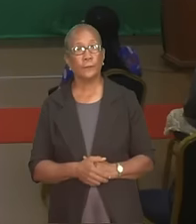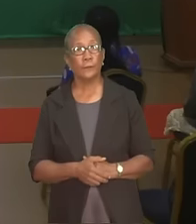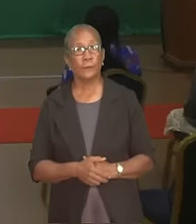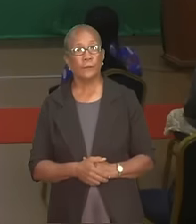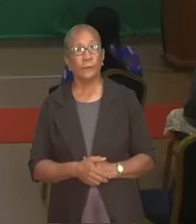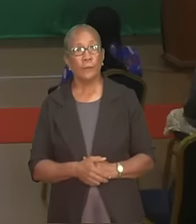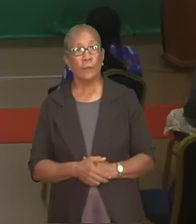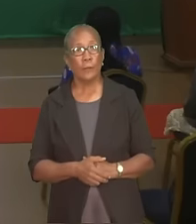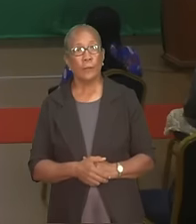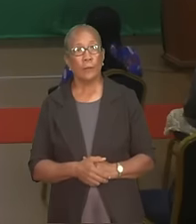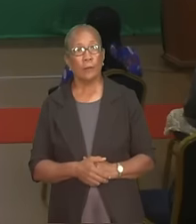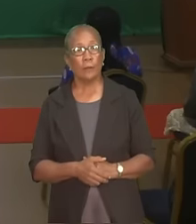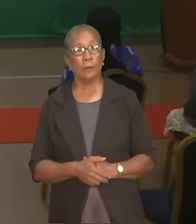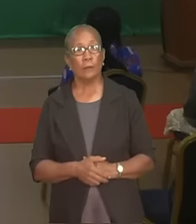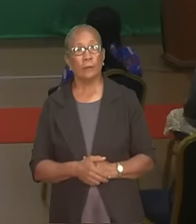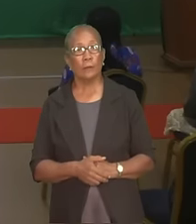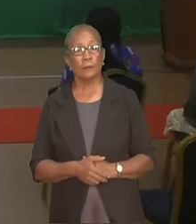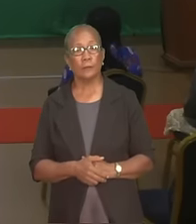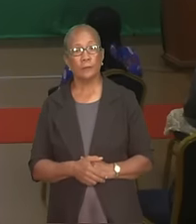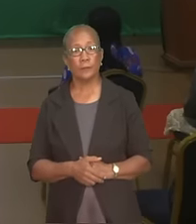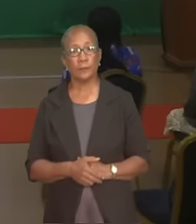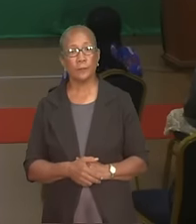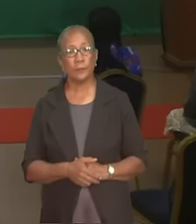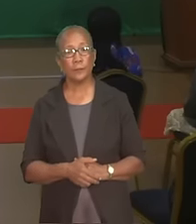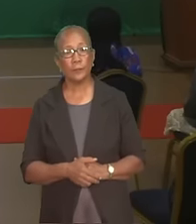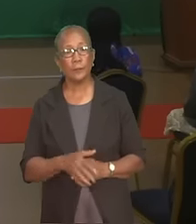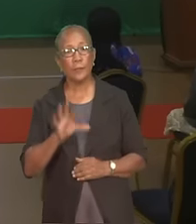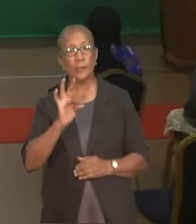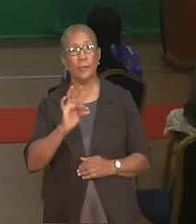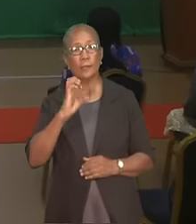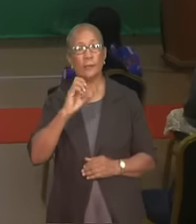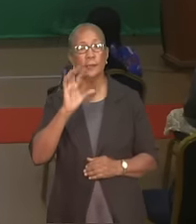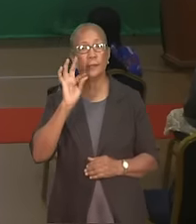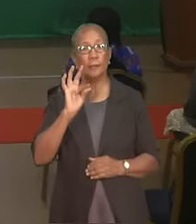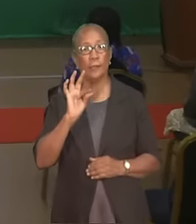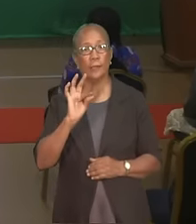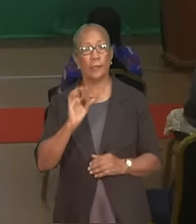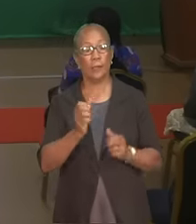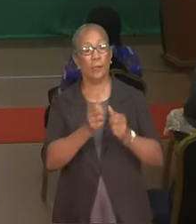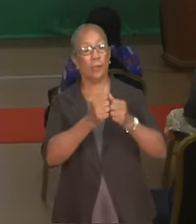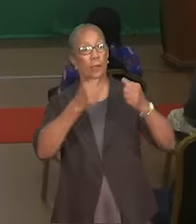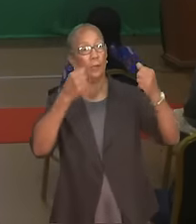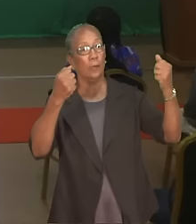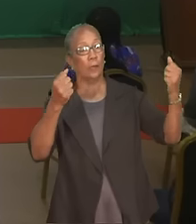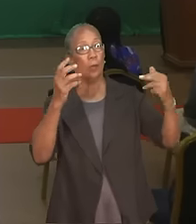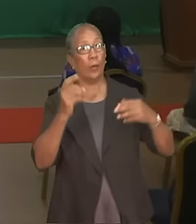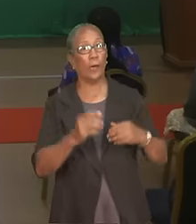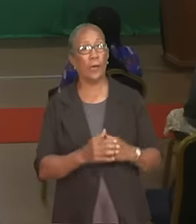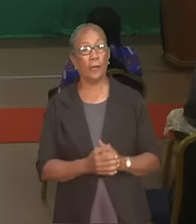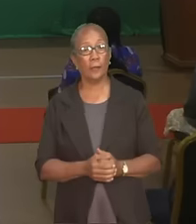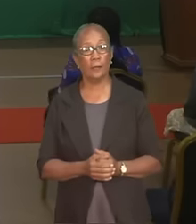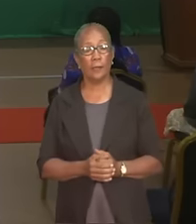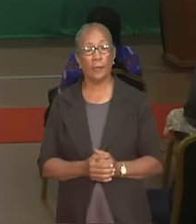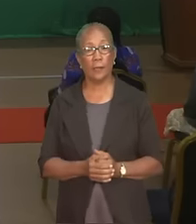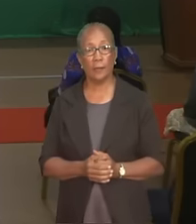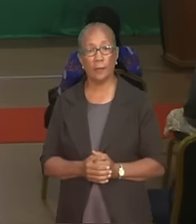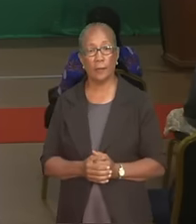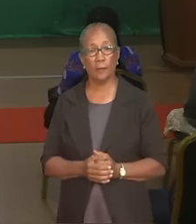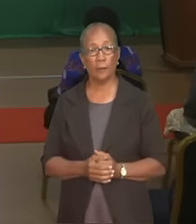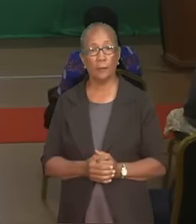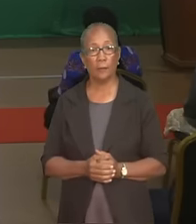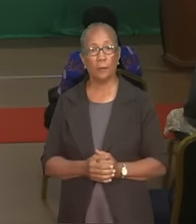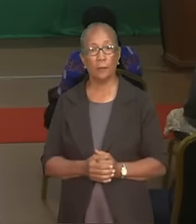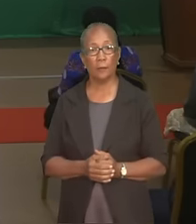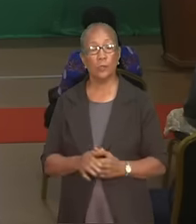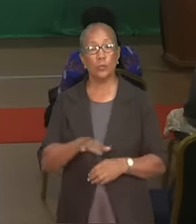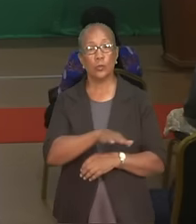Ja, excellentie, de vraag van TCT van de ware tijd. Situatie, veiligheidssituatie op vliegveld Zorg